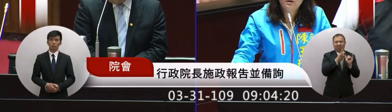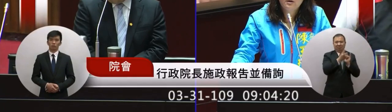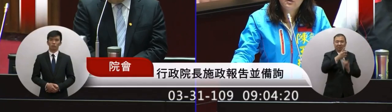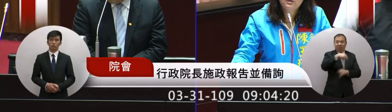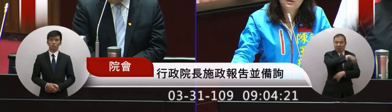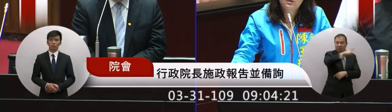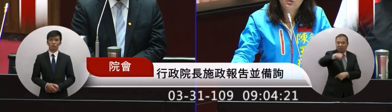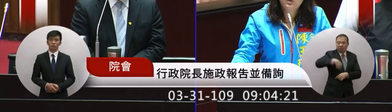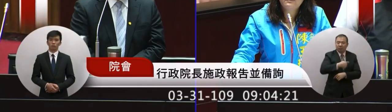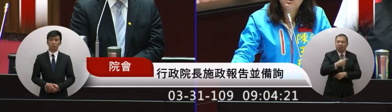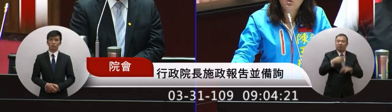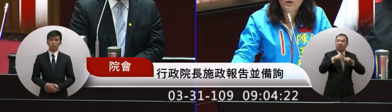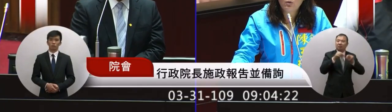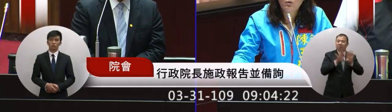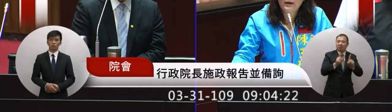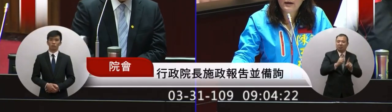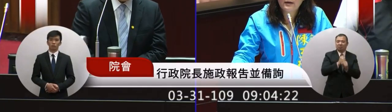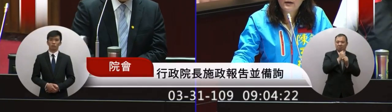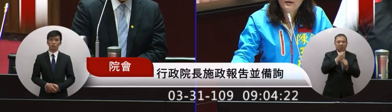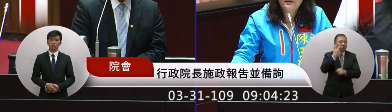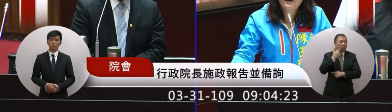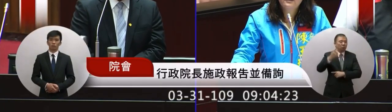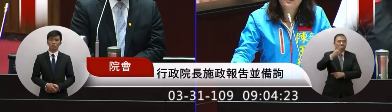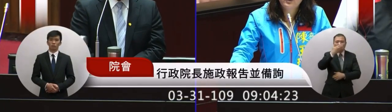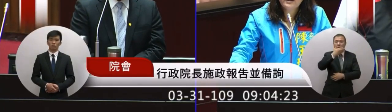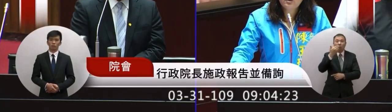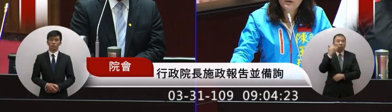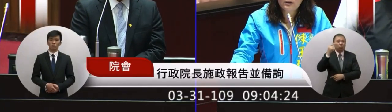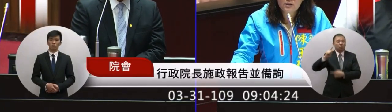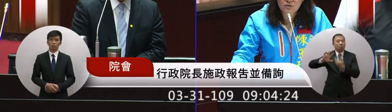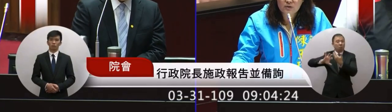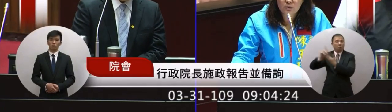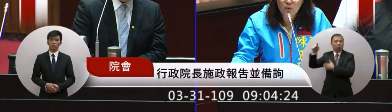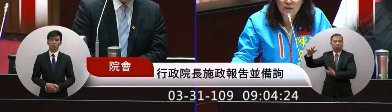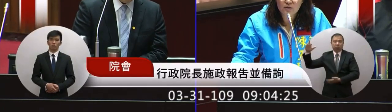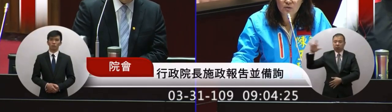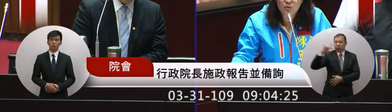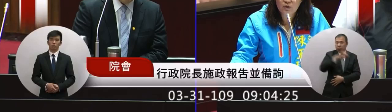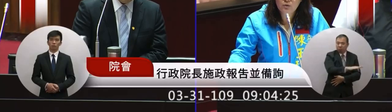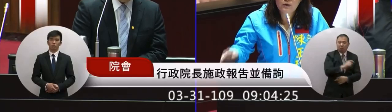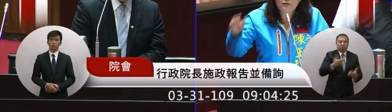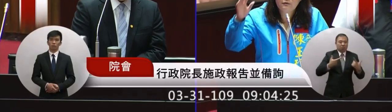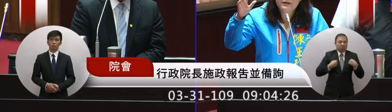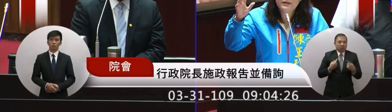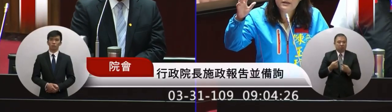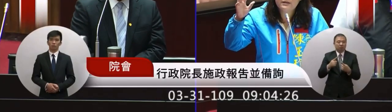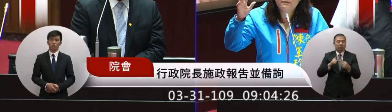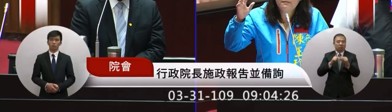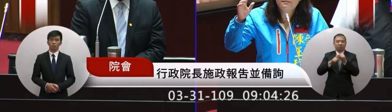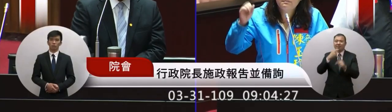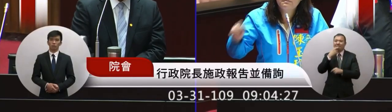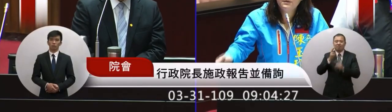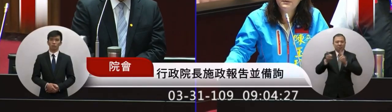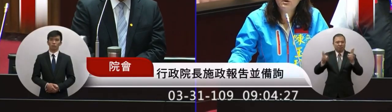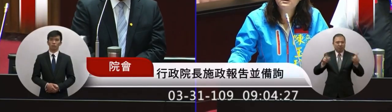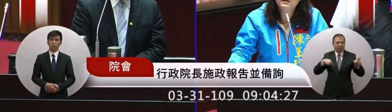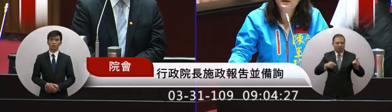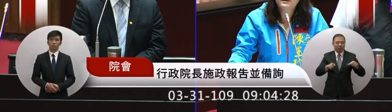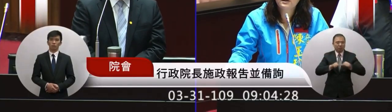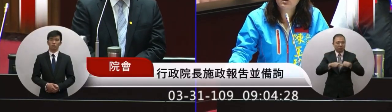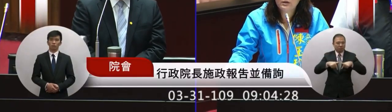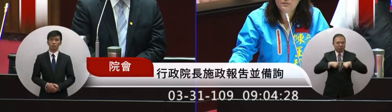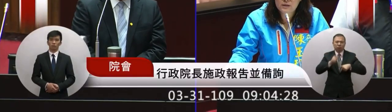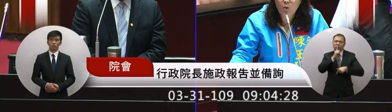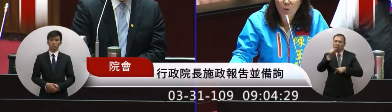民就是如果他们从外国回来，那原来中央疫情指挥中心规定的就是说，因为飞机是密闭空